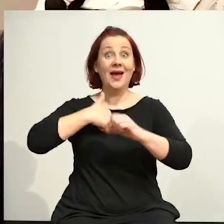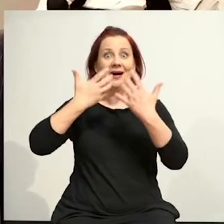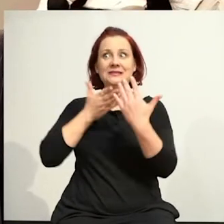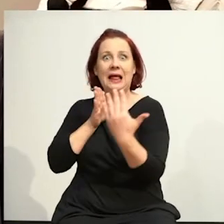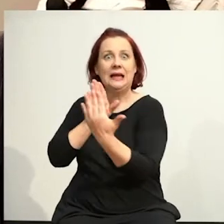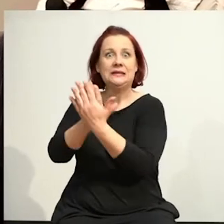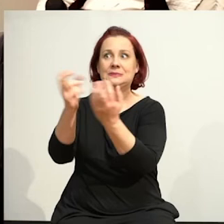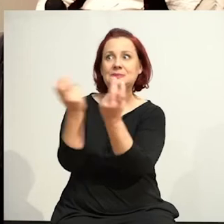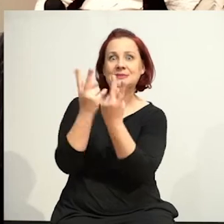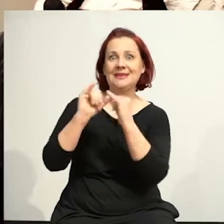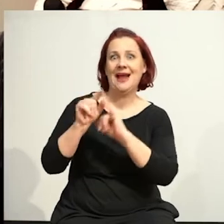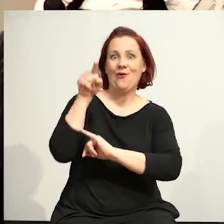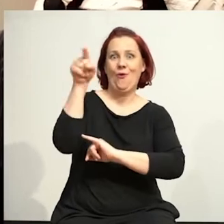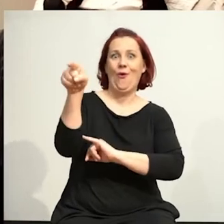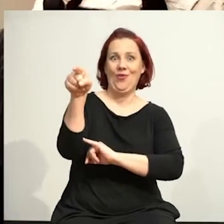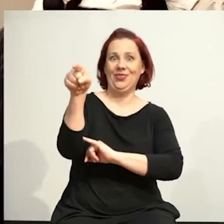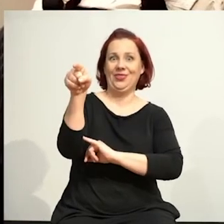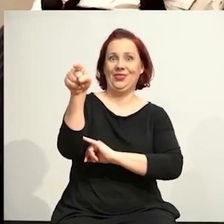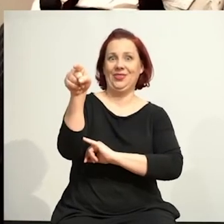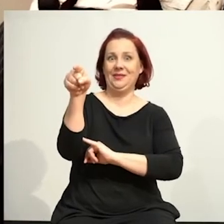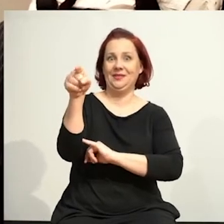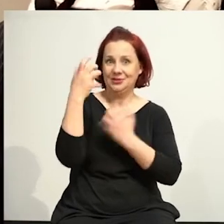utożsamić. I później,